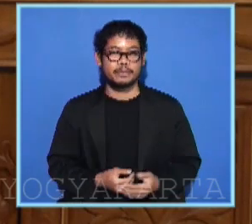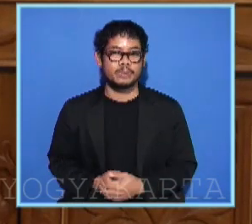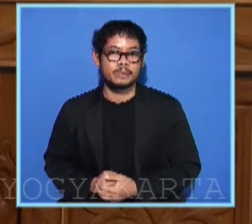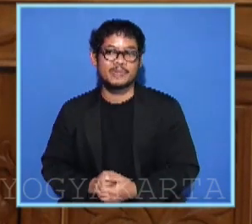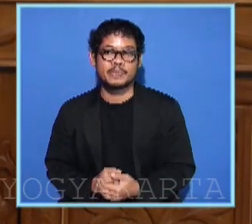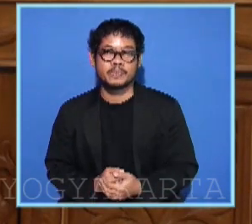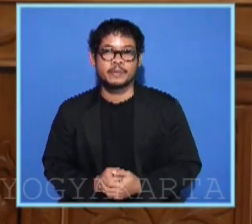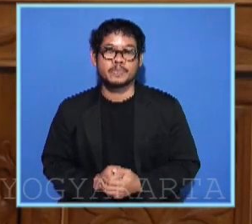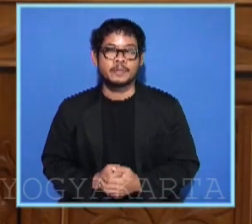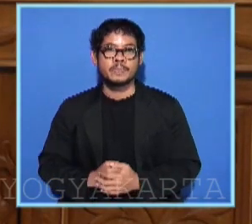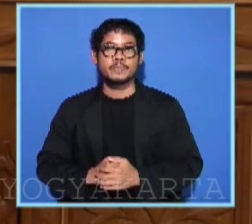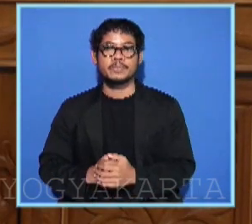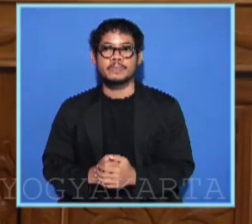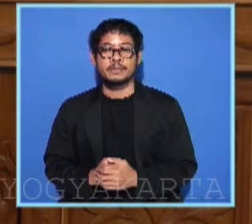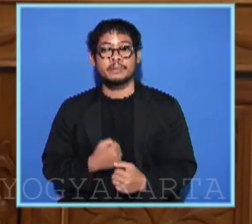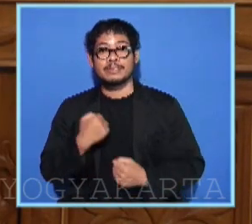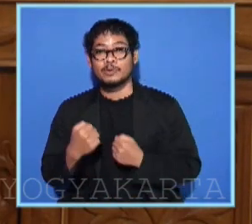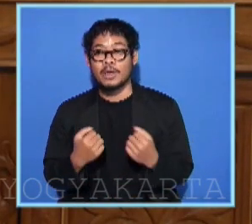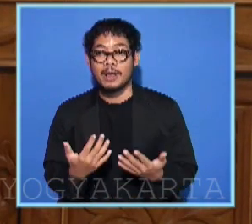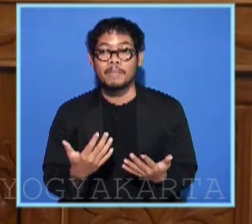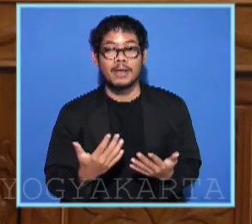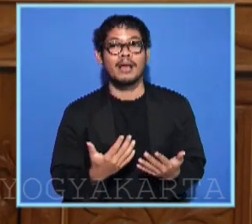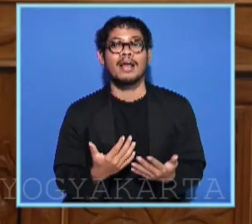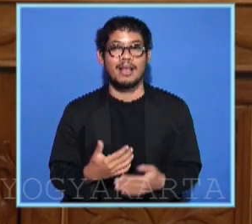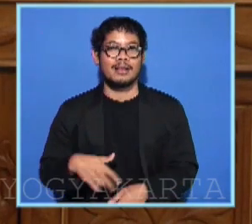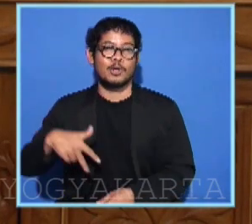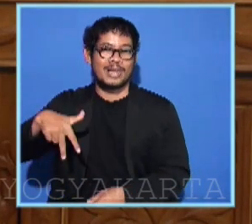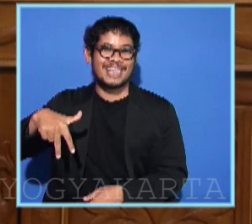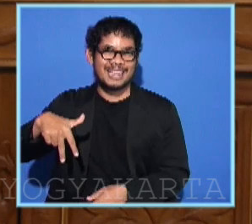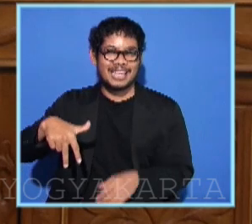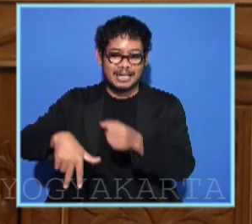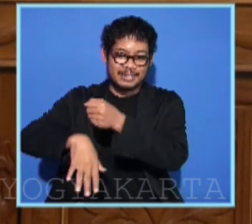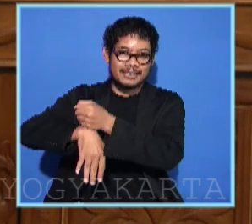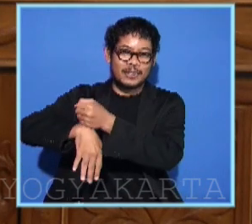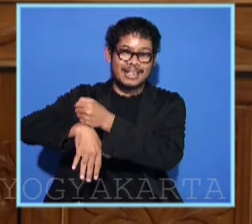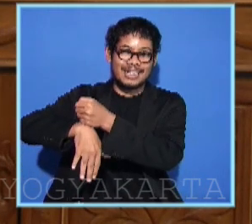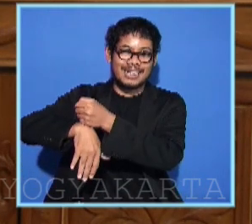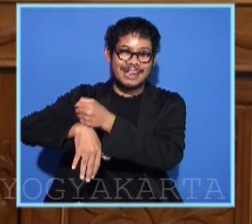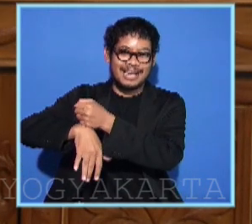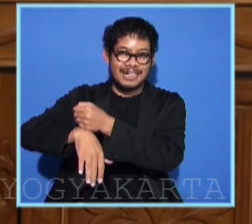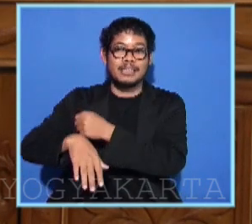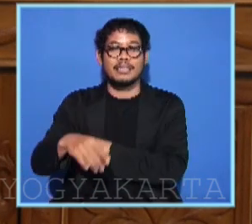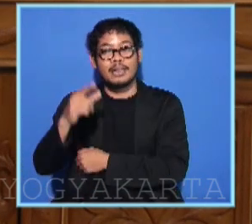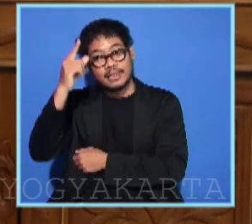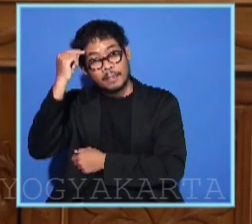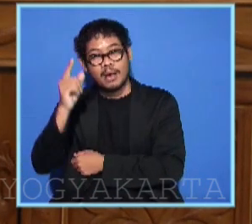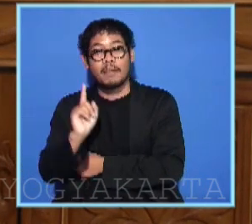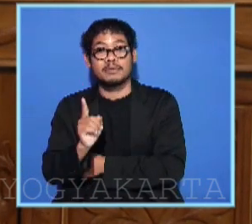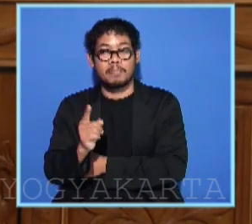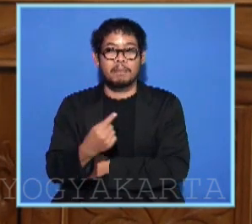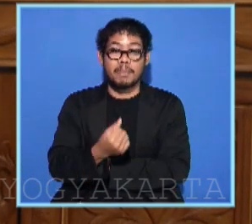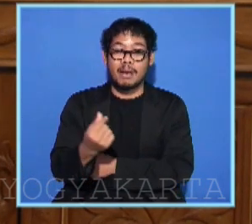para pemirsa usaha budidaya kunir cemang gadha kalaudangan ingkang tiner buka jalaran panyunan Peken ingkang Inggil